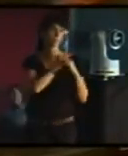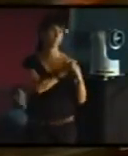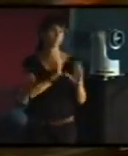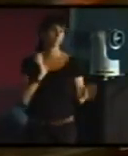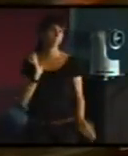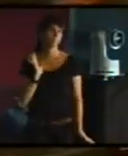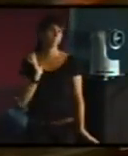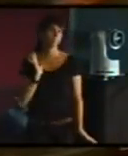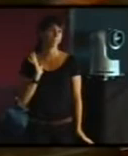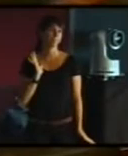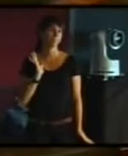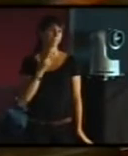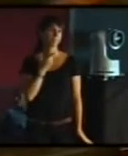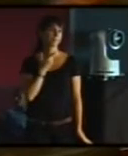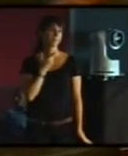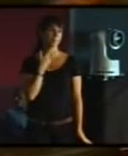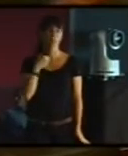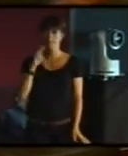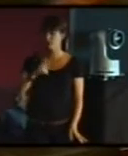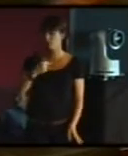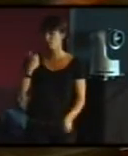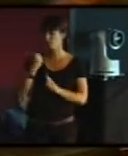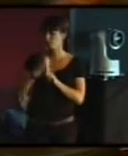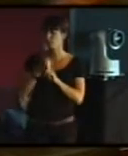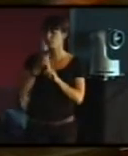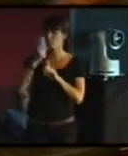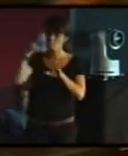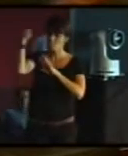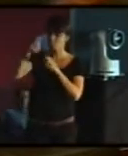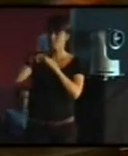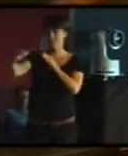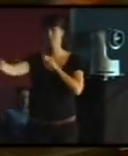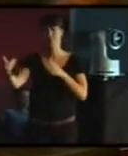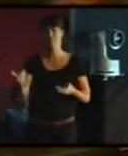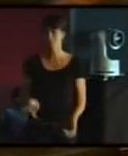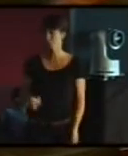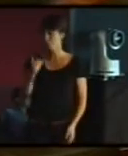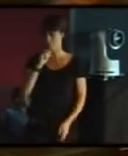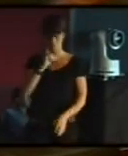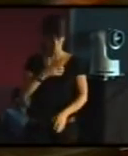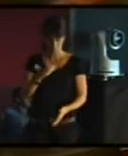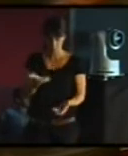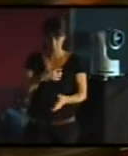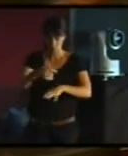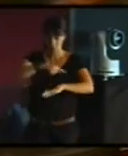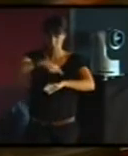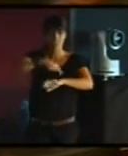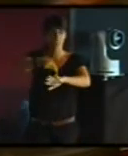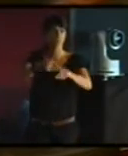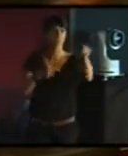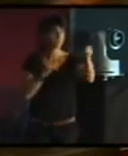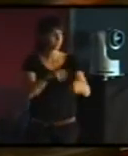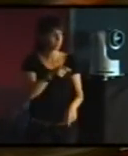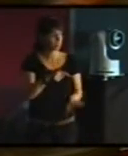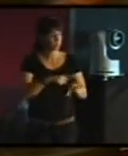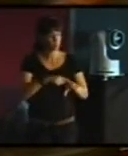milite vers une extension de la durée d'Agora, bien sûr. Parce qu'on a tellement de choses à dire qu'on n'arrive pas à les dire dans le temps imparti. On devait arrêter à 18h,